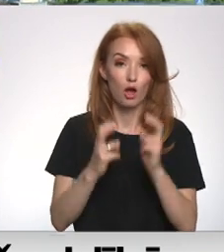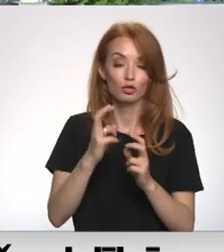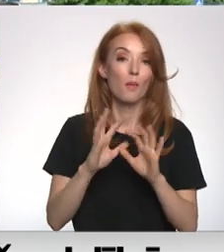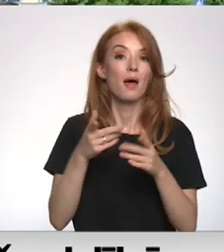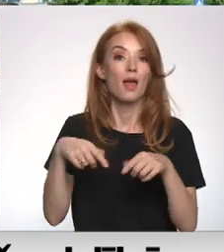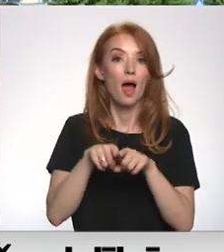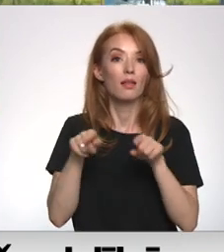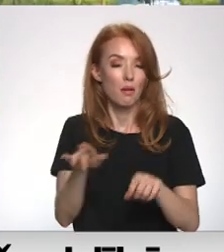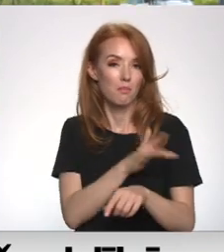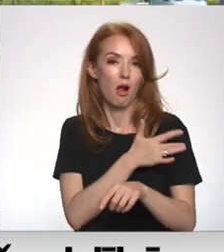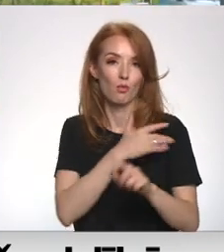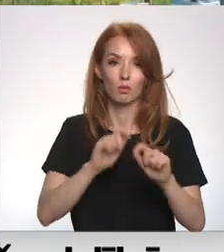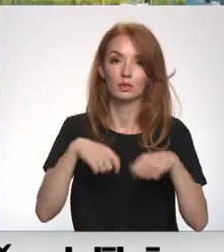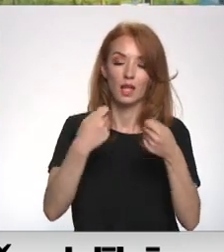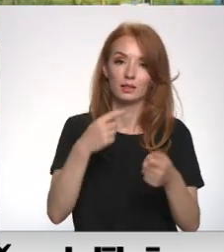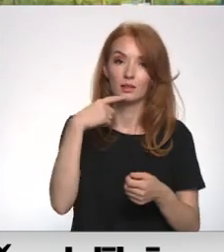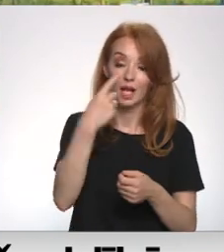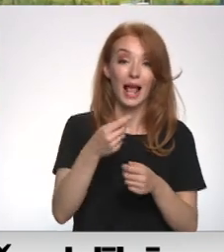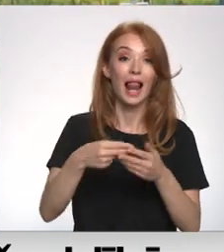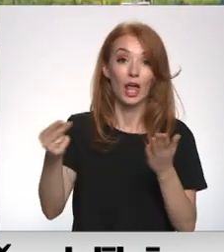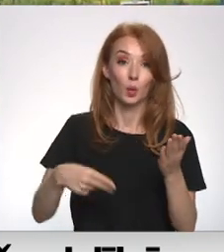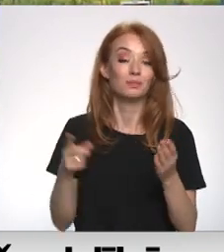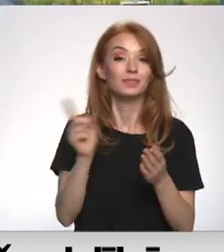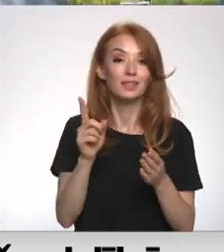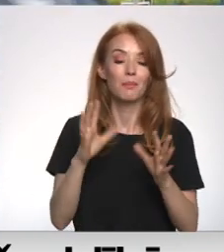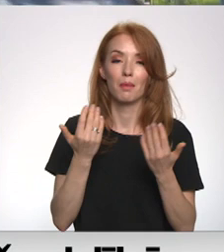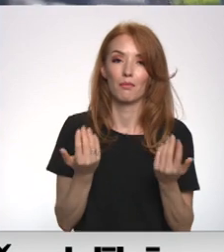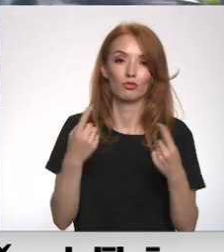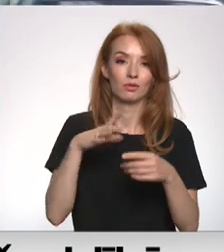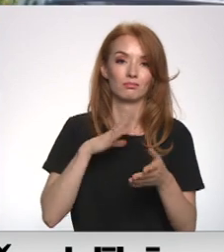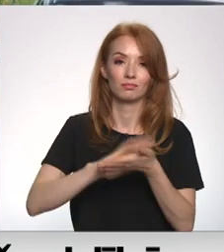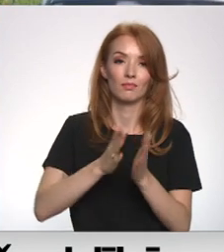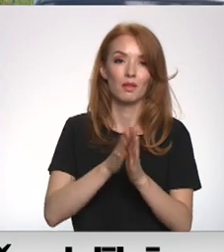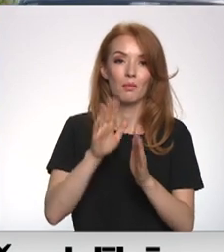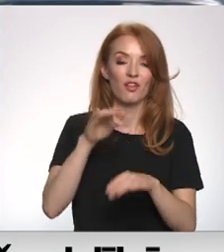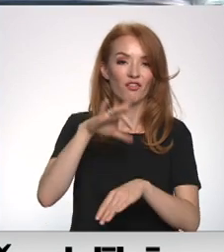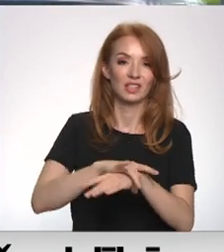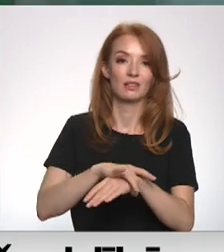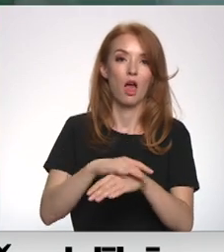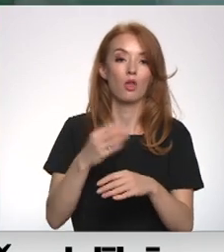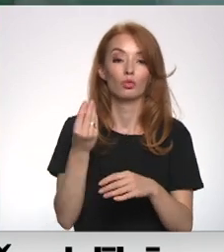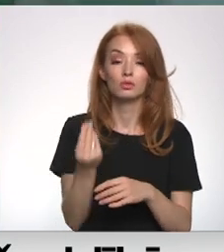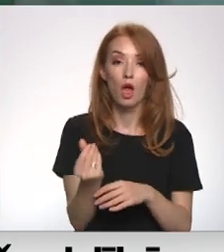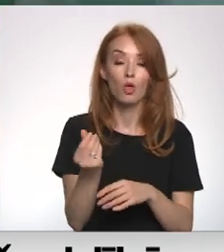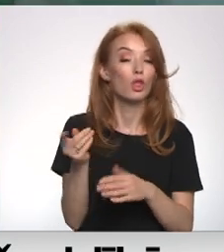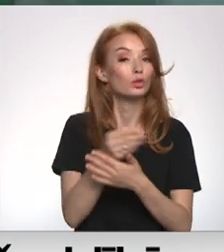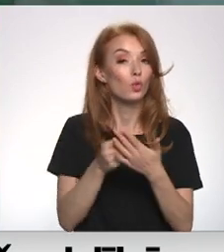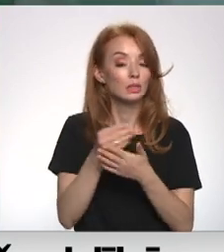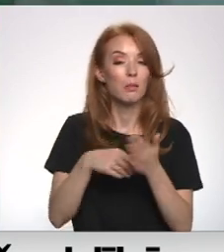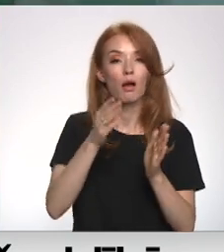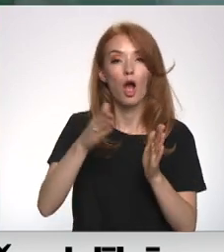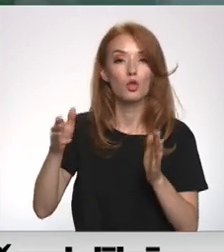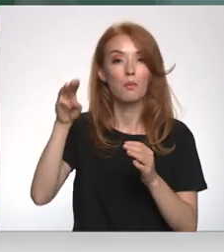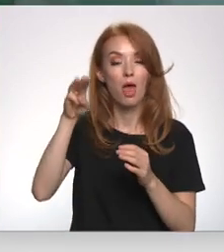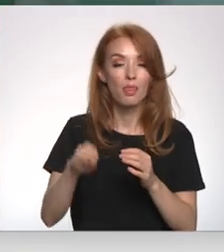pakalpojumu sniedzējs sakot, lai arī līgumi ir noslēgti, šobrīd nevar vienoties par fiksētu cenu. Tas nozīmē, ka katru mēnesi